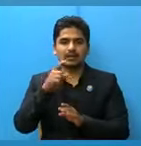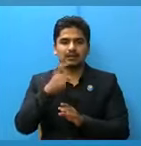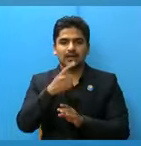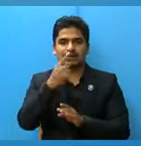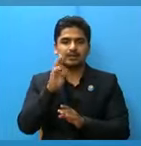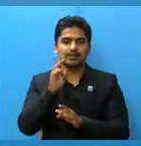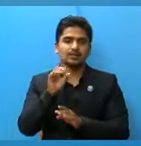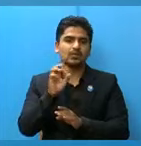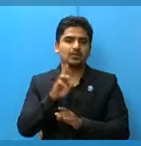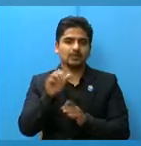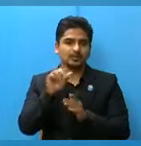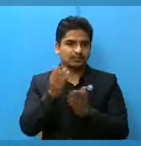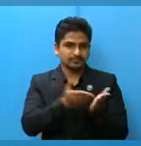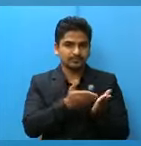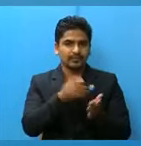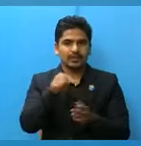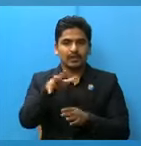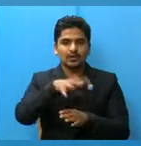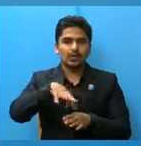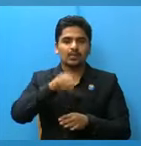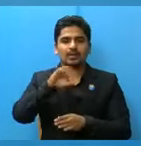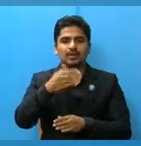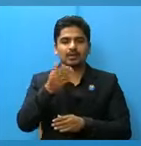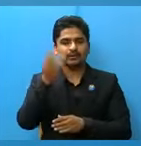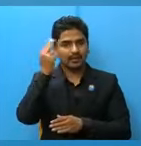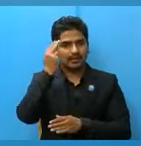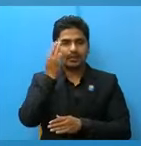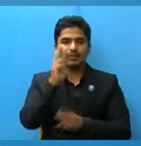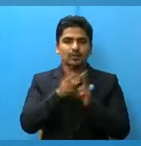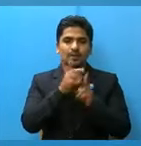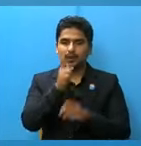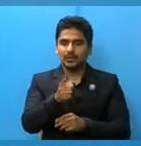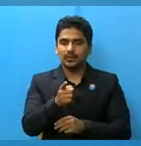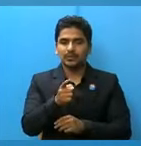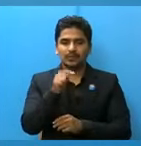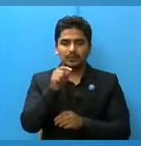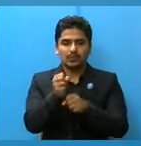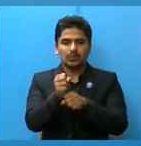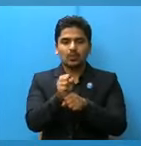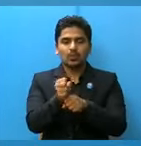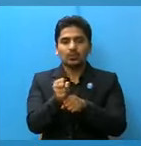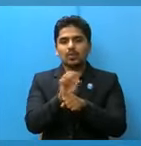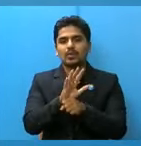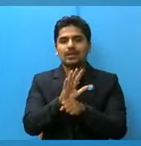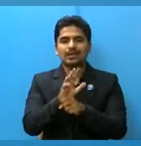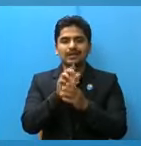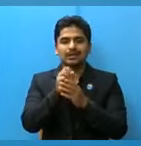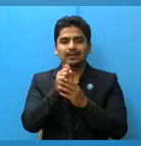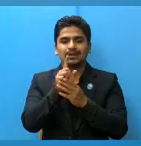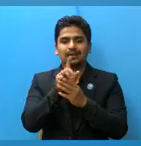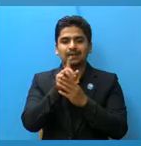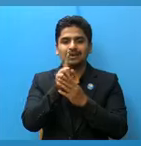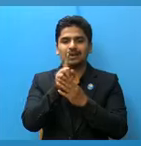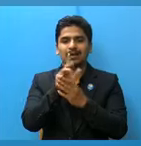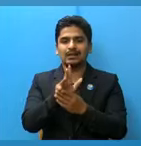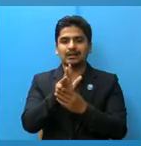यहां आरो सबेलाई विदित बागे कुरा हो यो कोड नाइंटीन